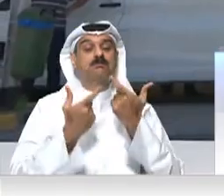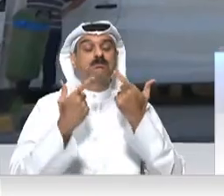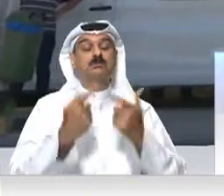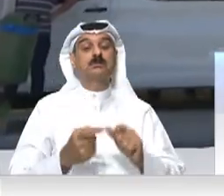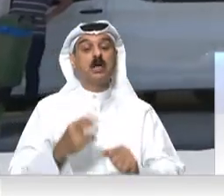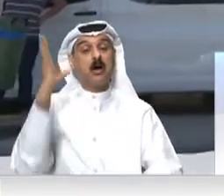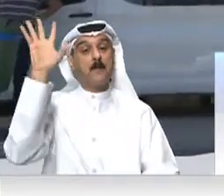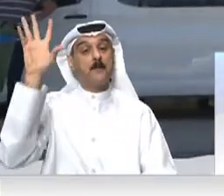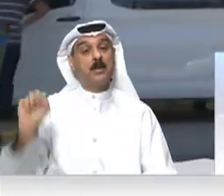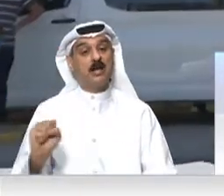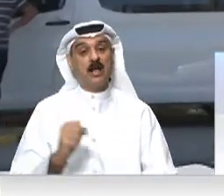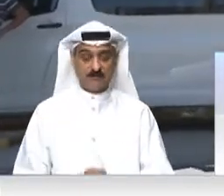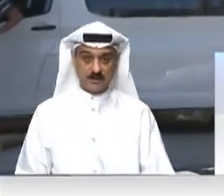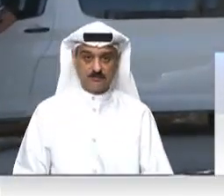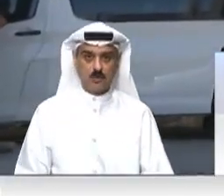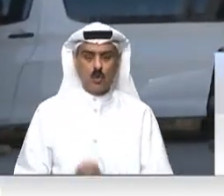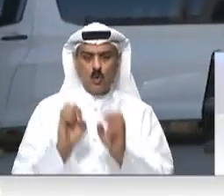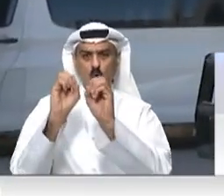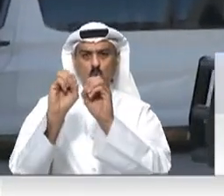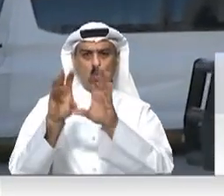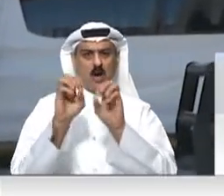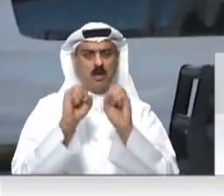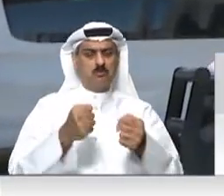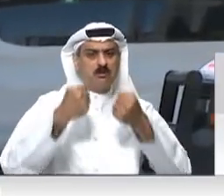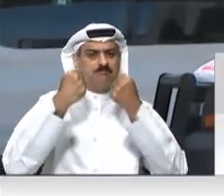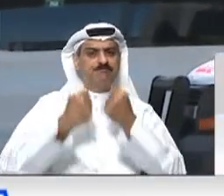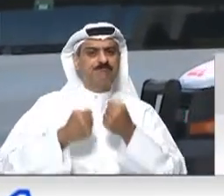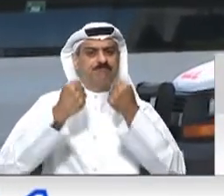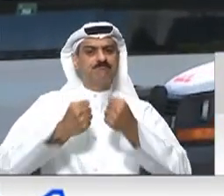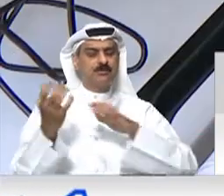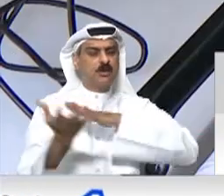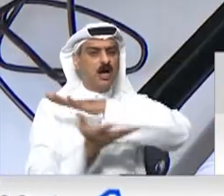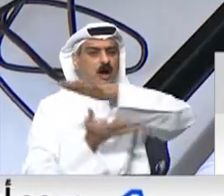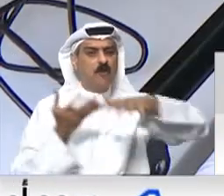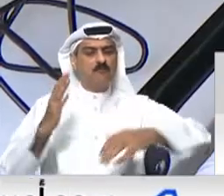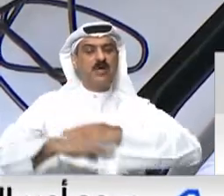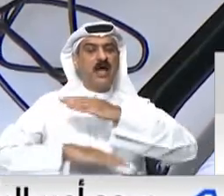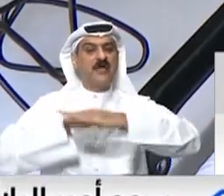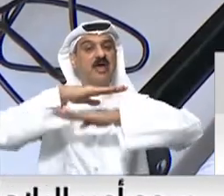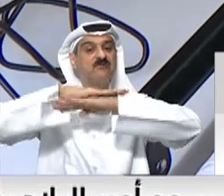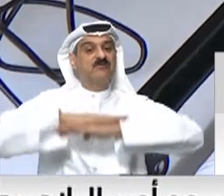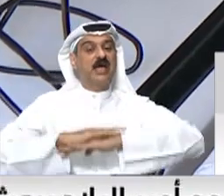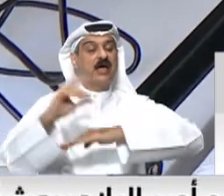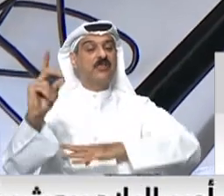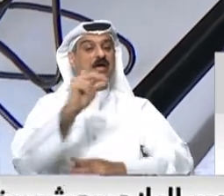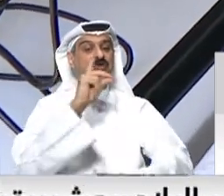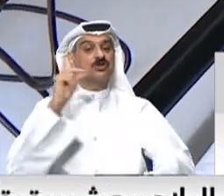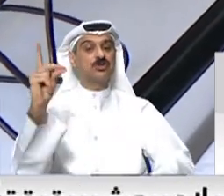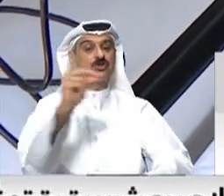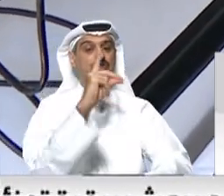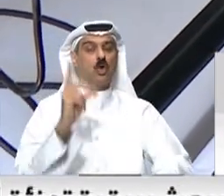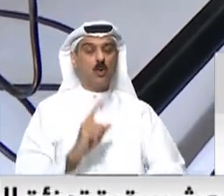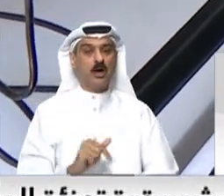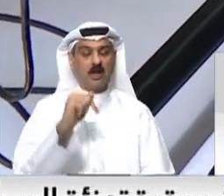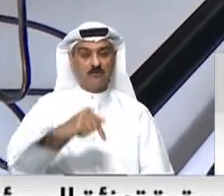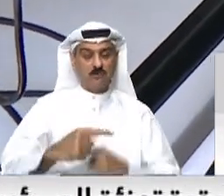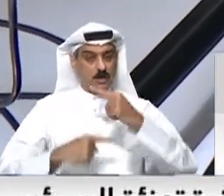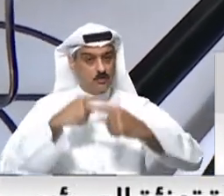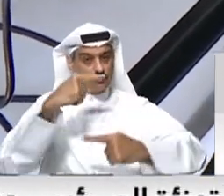مواصلين. مواقف عصيبة يعيشها فنيو الطوارئ الطبية في كل لحظة في حياتهم